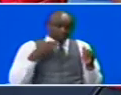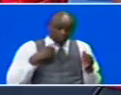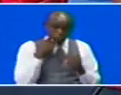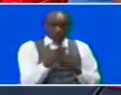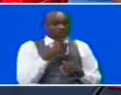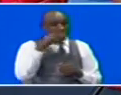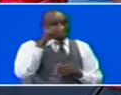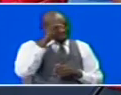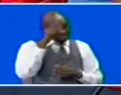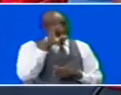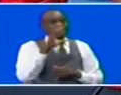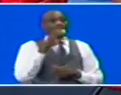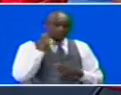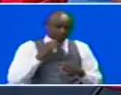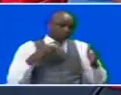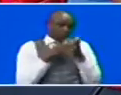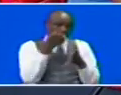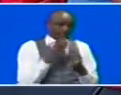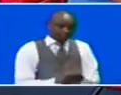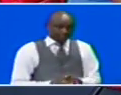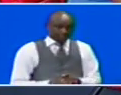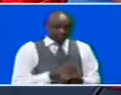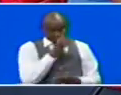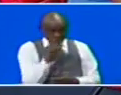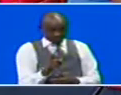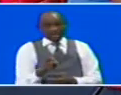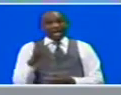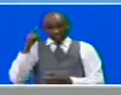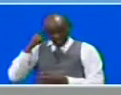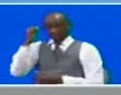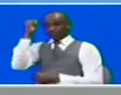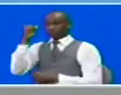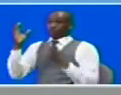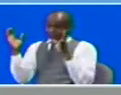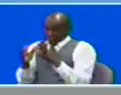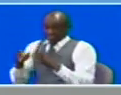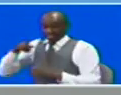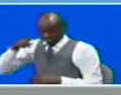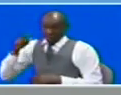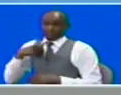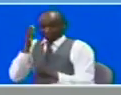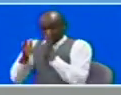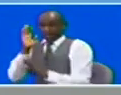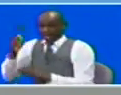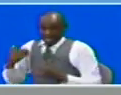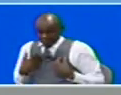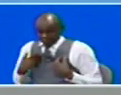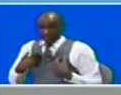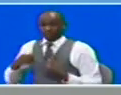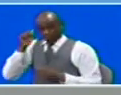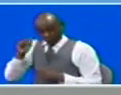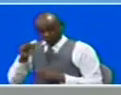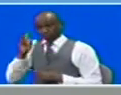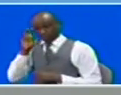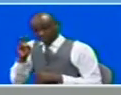NEC kuwasimamisha? Ni vyama ndio inafaa kuweka mikakati fulani ya kuweza